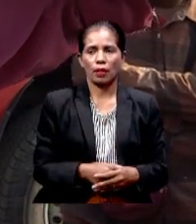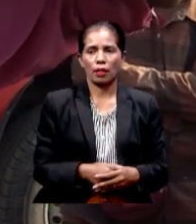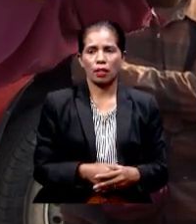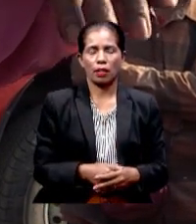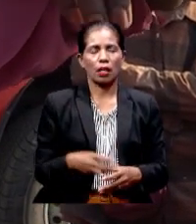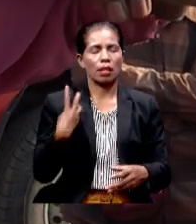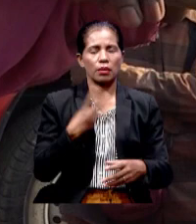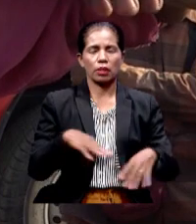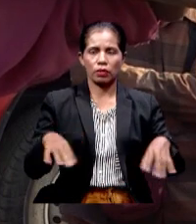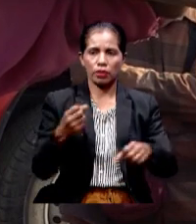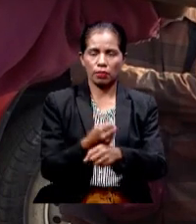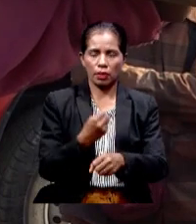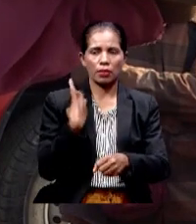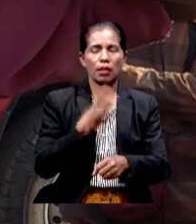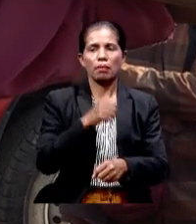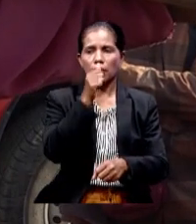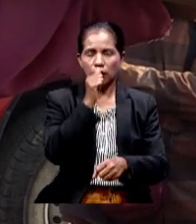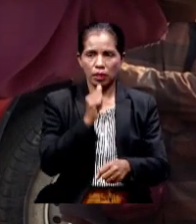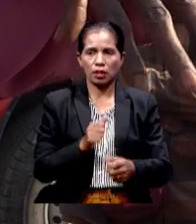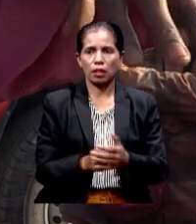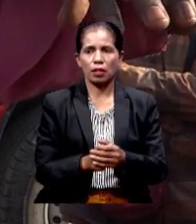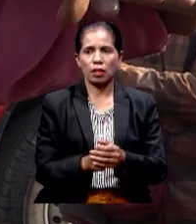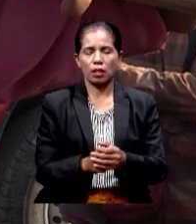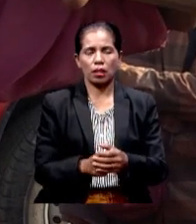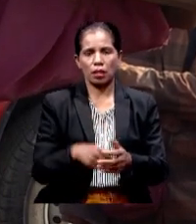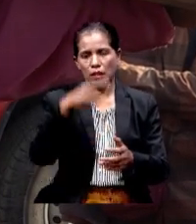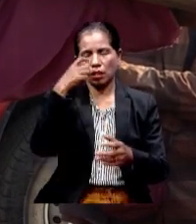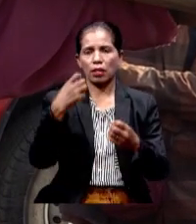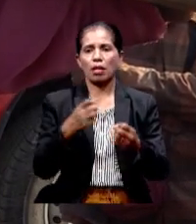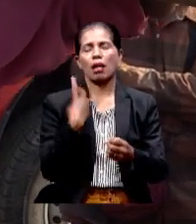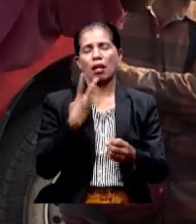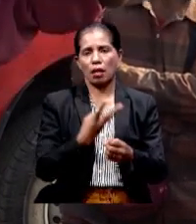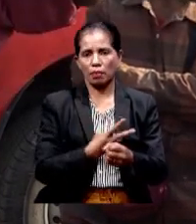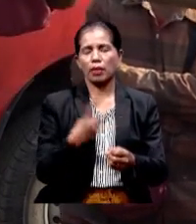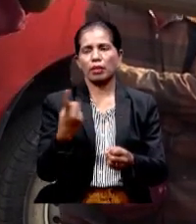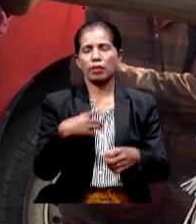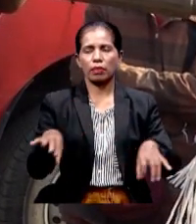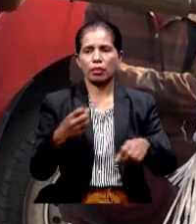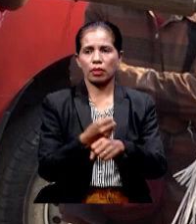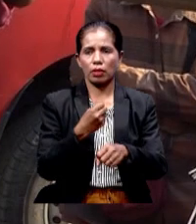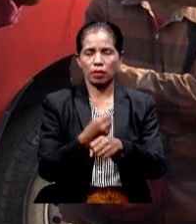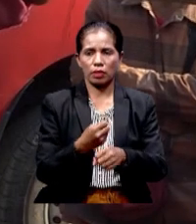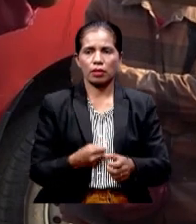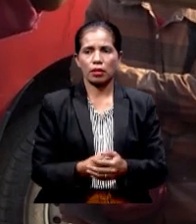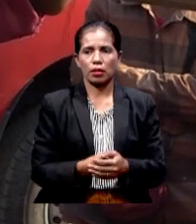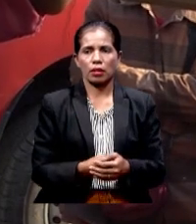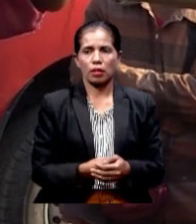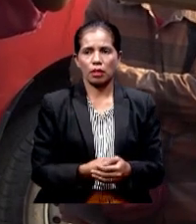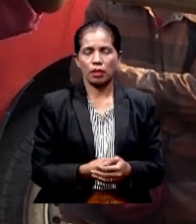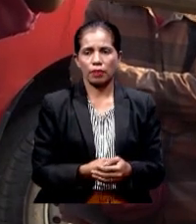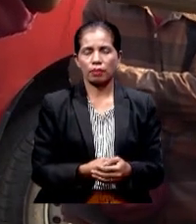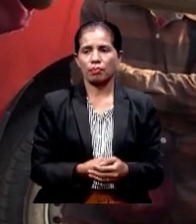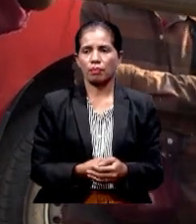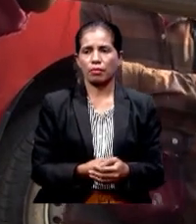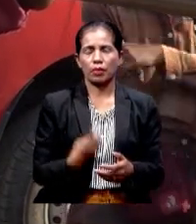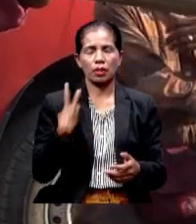so am la pasensia. La hiki es kosar. Ne padal rumah labele. Nah tamengo.